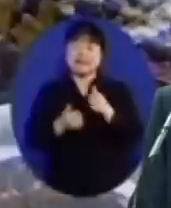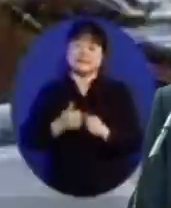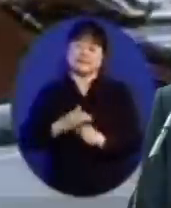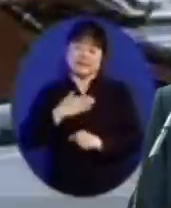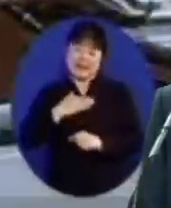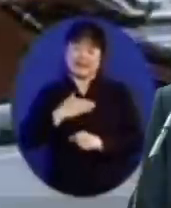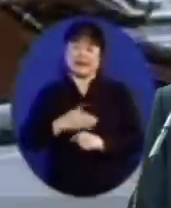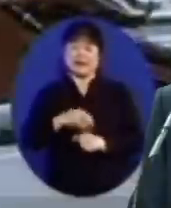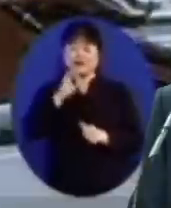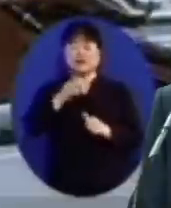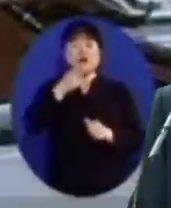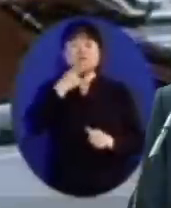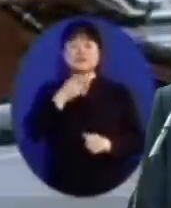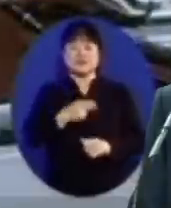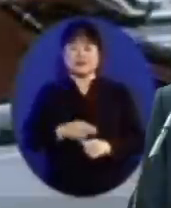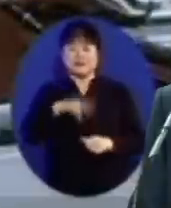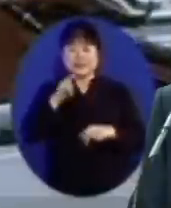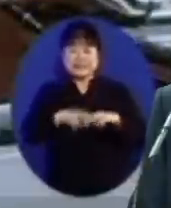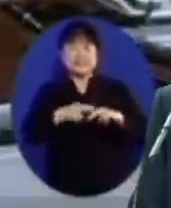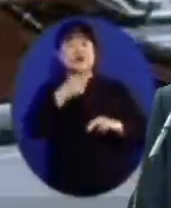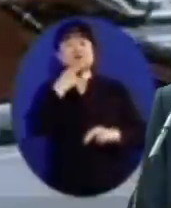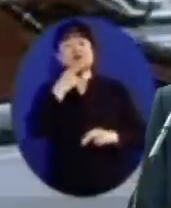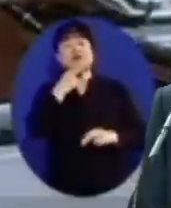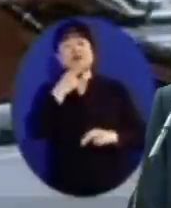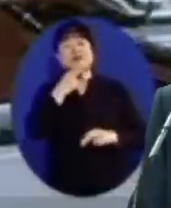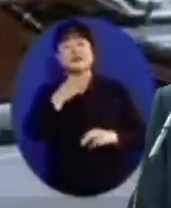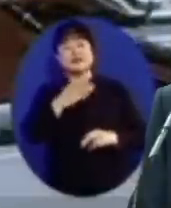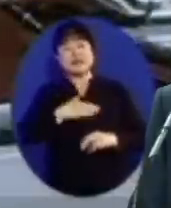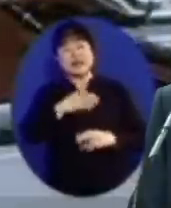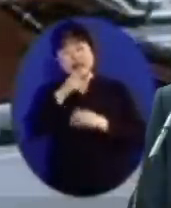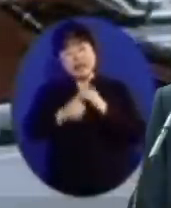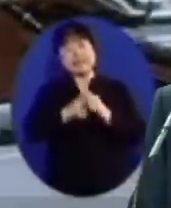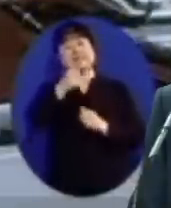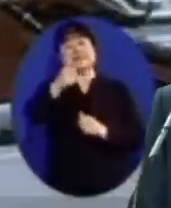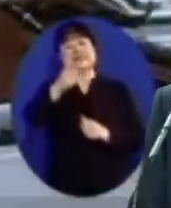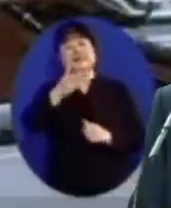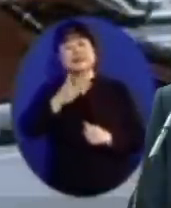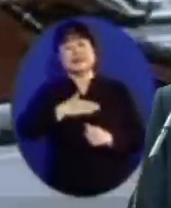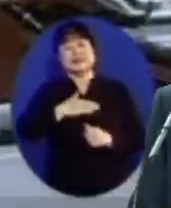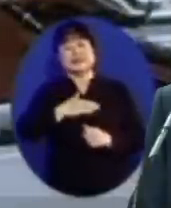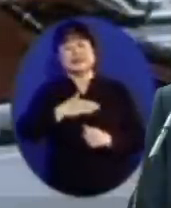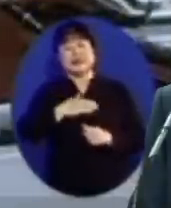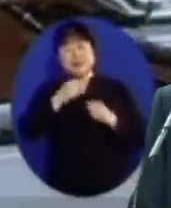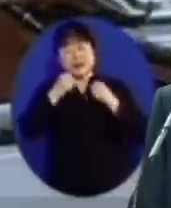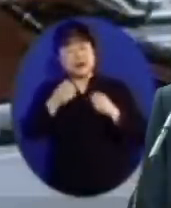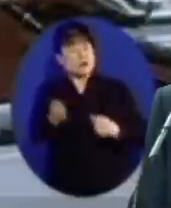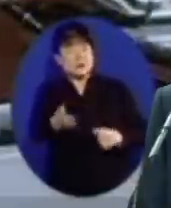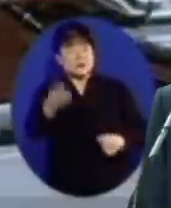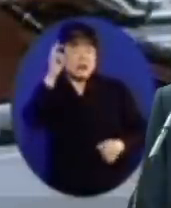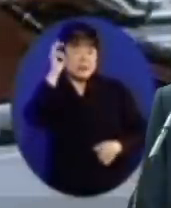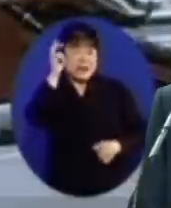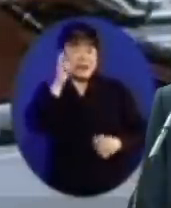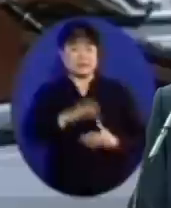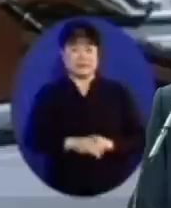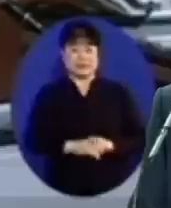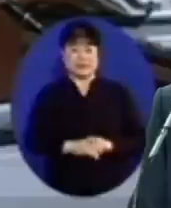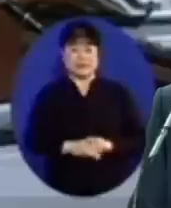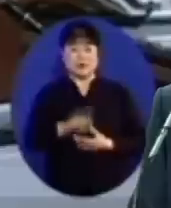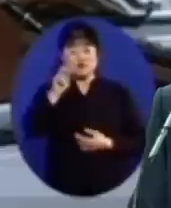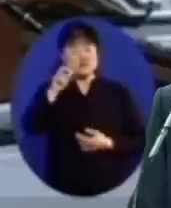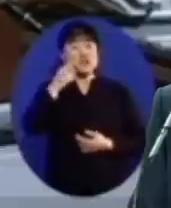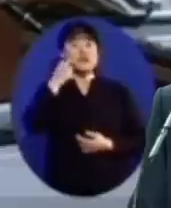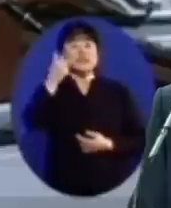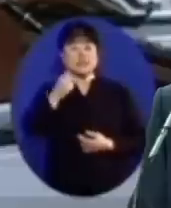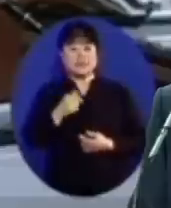나에게 꾸짖지도 않으시고 채찍질도 안 하는 거 보니까 하나님은 안 계시는 것이 분명합니다. 무디 목사님이 그